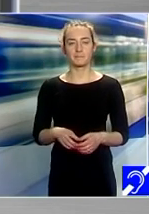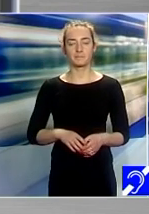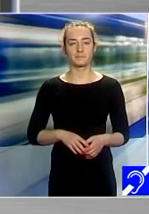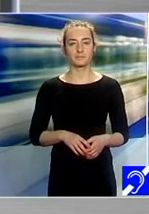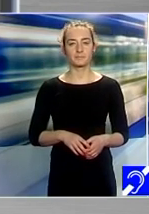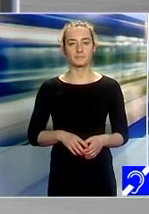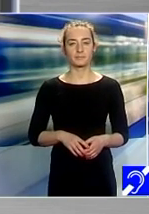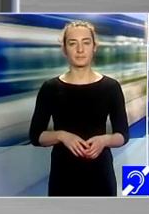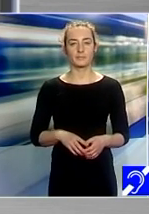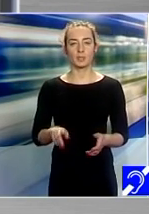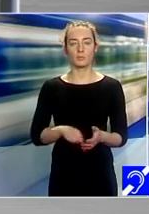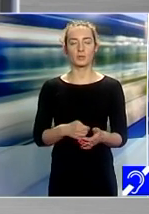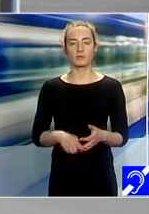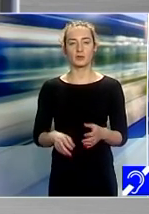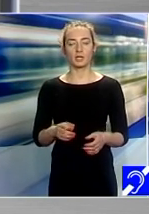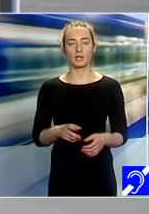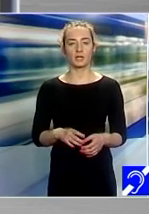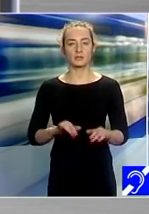modificarea s-a întâmplat tot